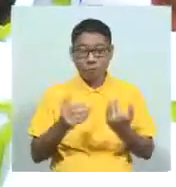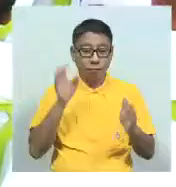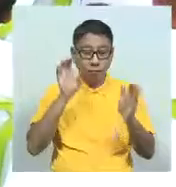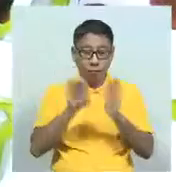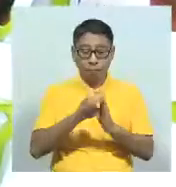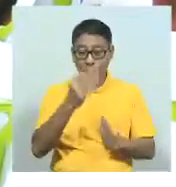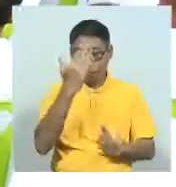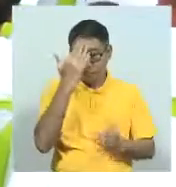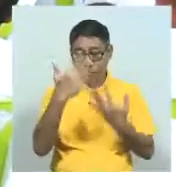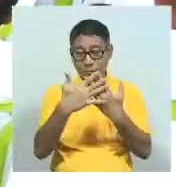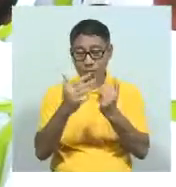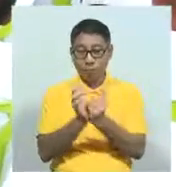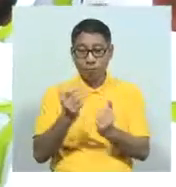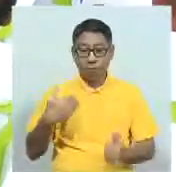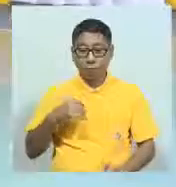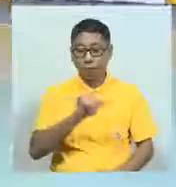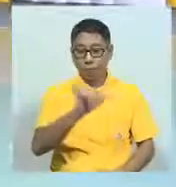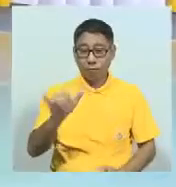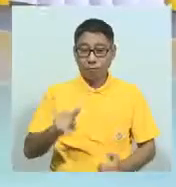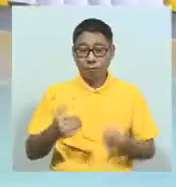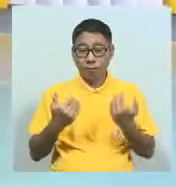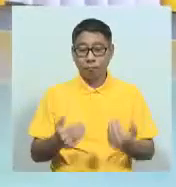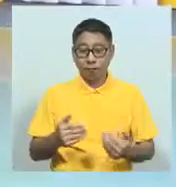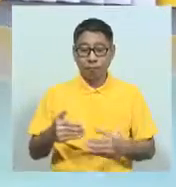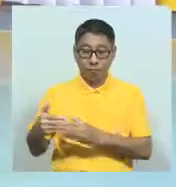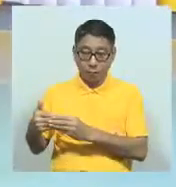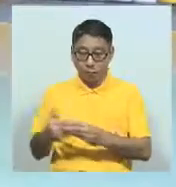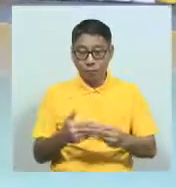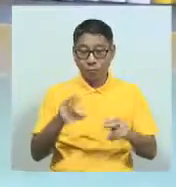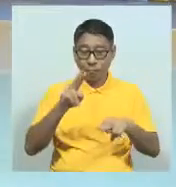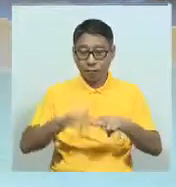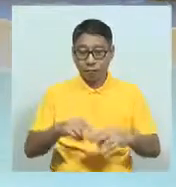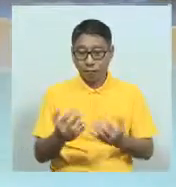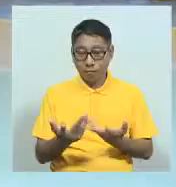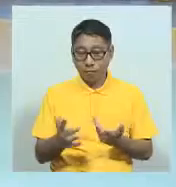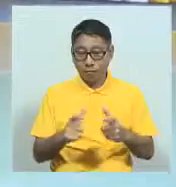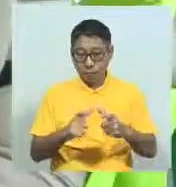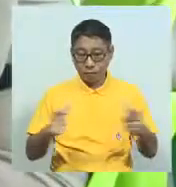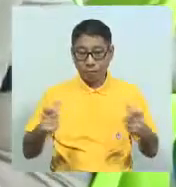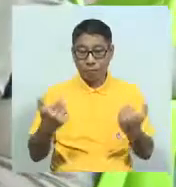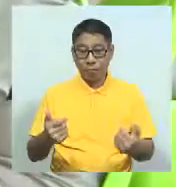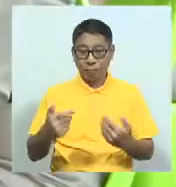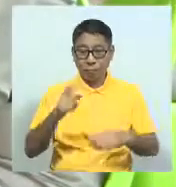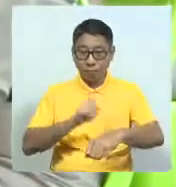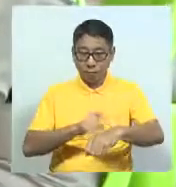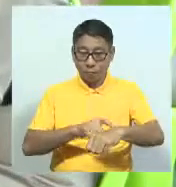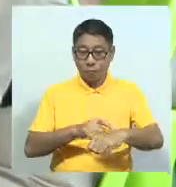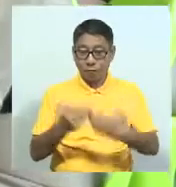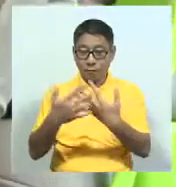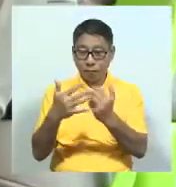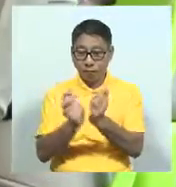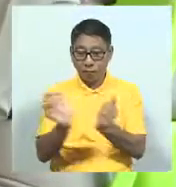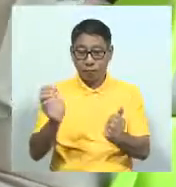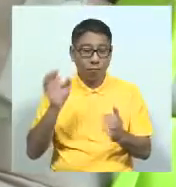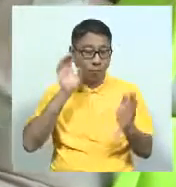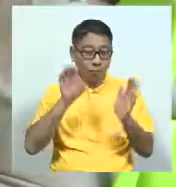แต่ช่วงเช้ามีญาติมาอุ้มลูกจูงหลานเดินทางมานั่งรอจำนวนมากเลยพอถึงเวลาปล่อยตัวปุ๊บก็เกิดภาพ